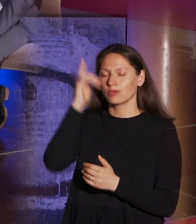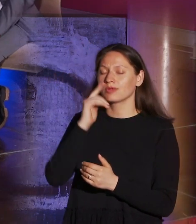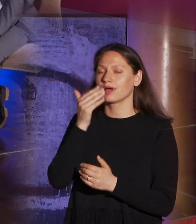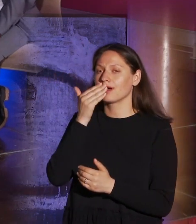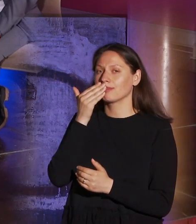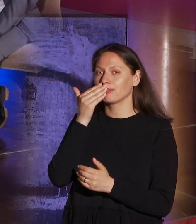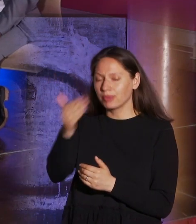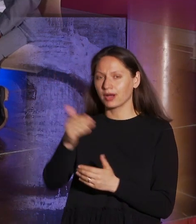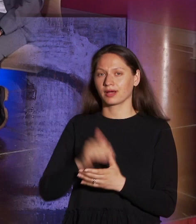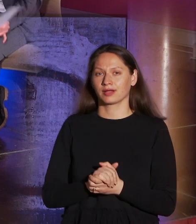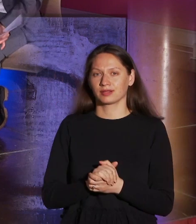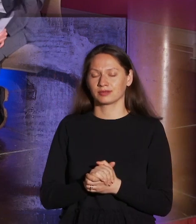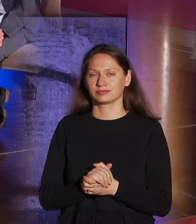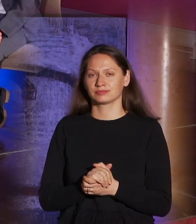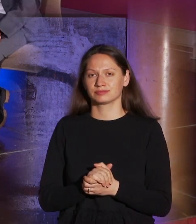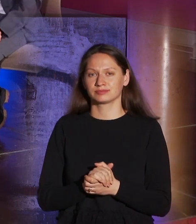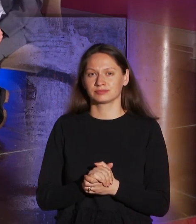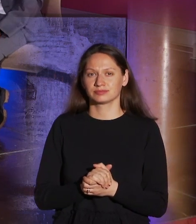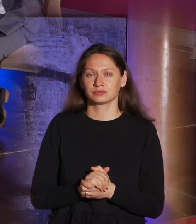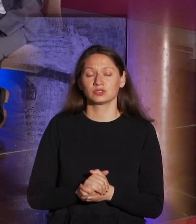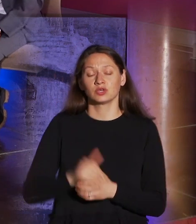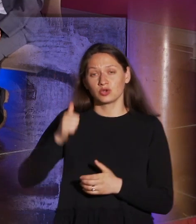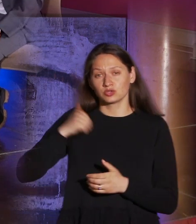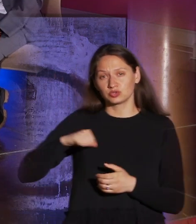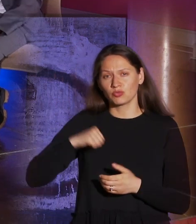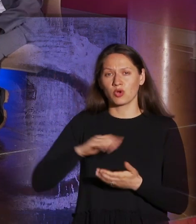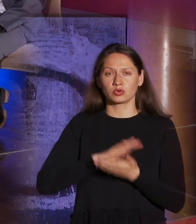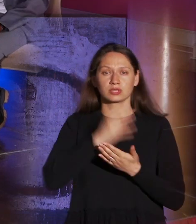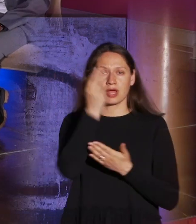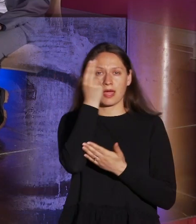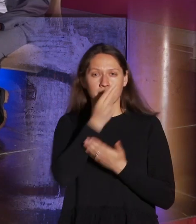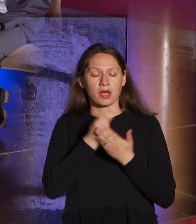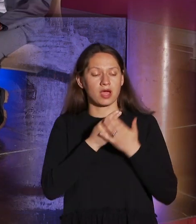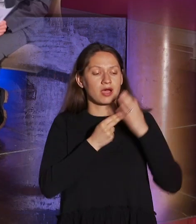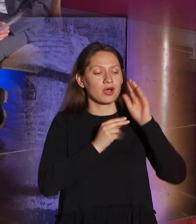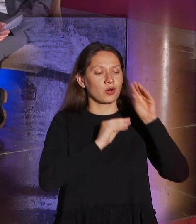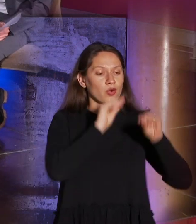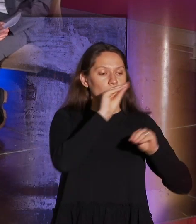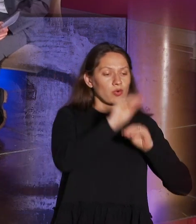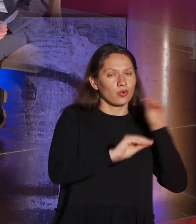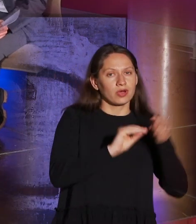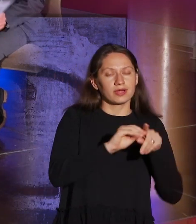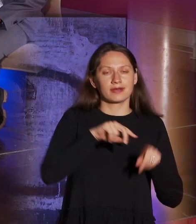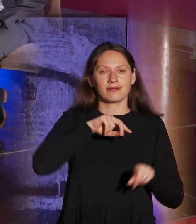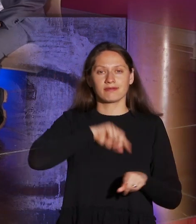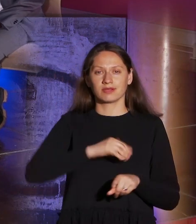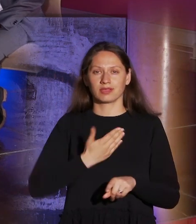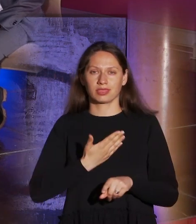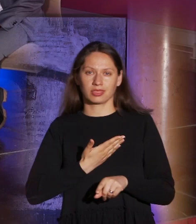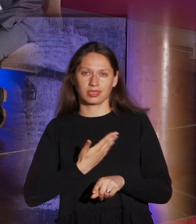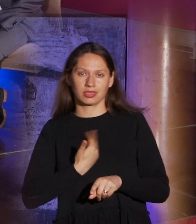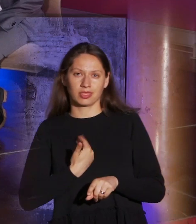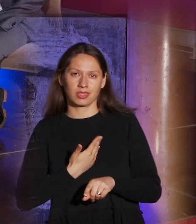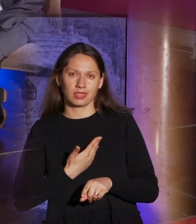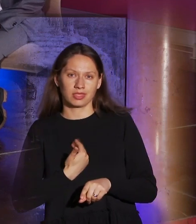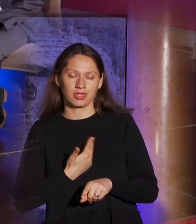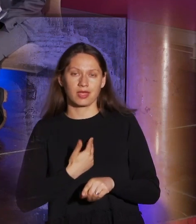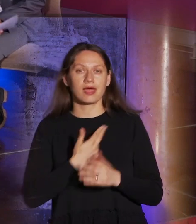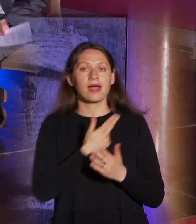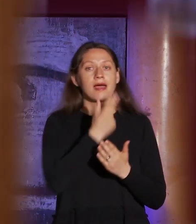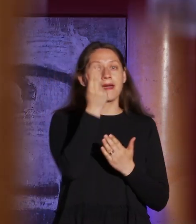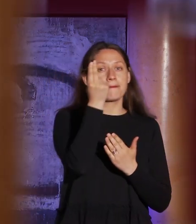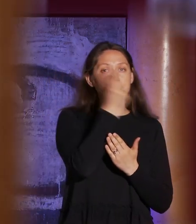norėtumėte ištransliuoti tiems kūrėjams, kurie galbūt tokio yra stadijoje, kurie dvejoja? Ar pradėti kurti meną